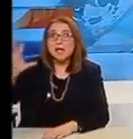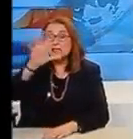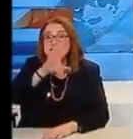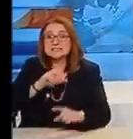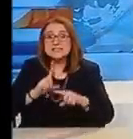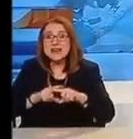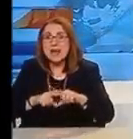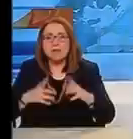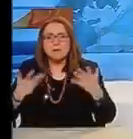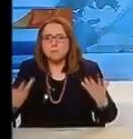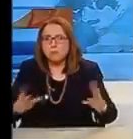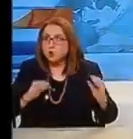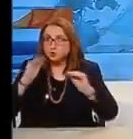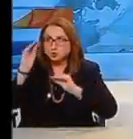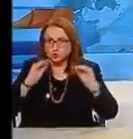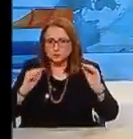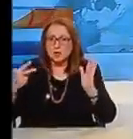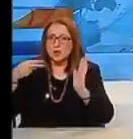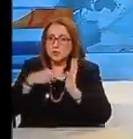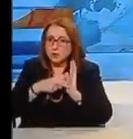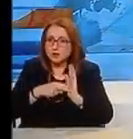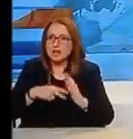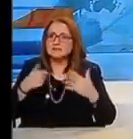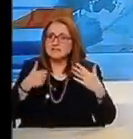τα 2.626 κρούσματα,